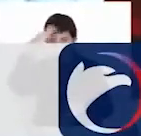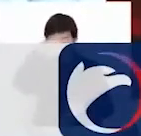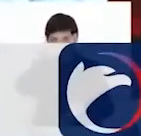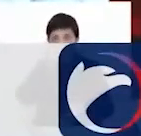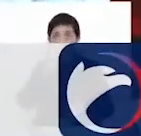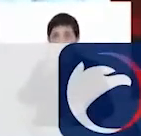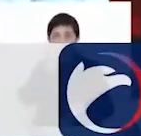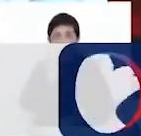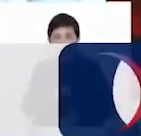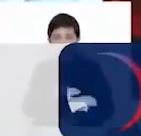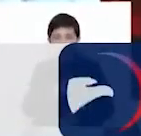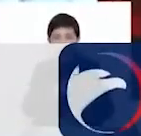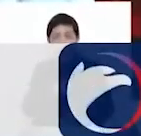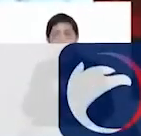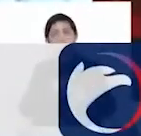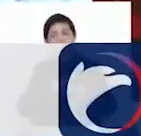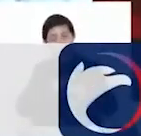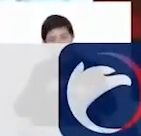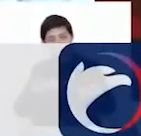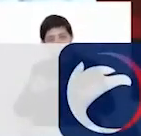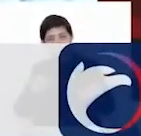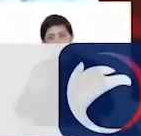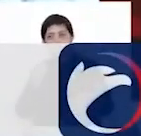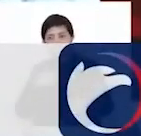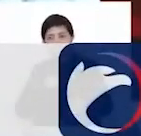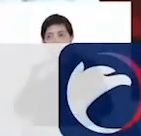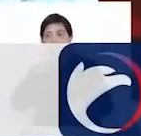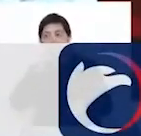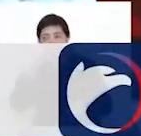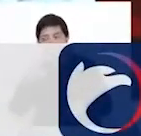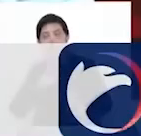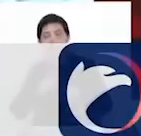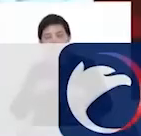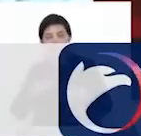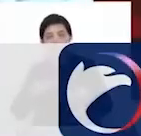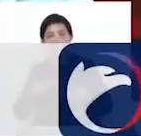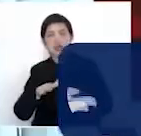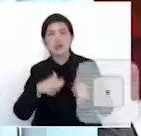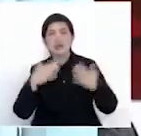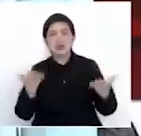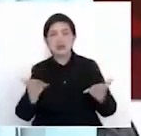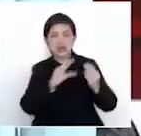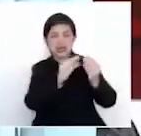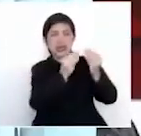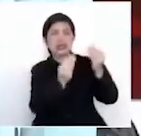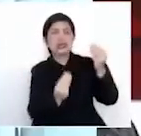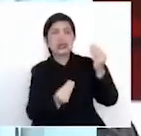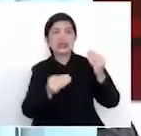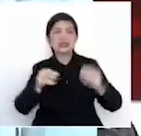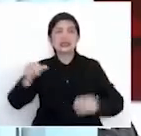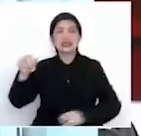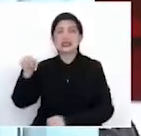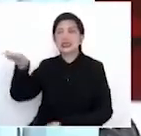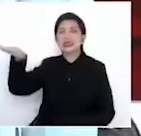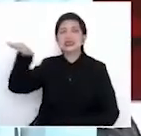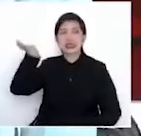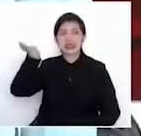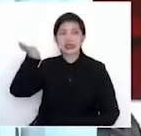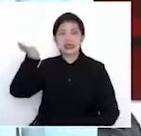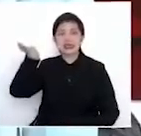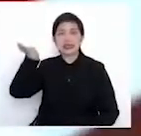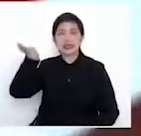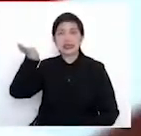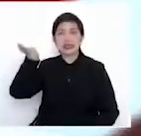sederhana tapi jawabnya juga sederhana yang pertama Bagaimana dengan gensi dulu Saya punya pengalaman yang namanya